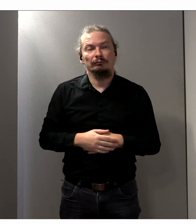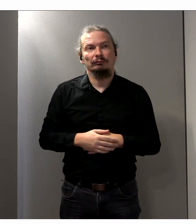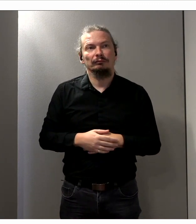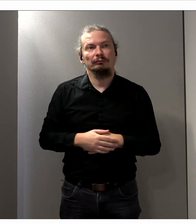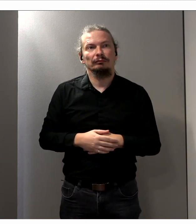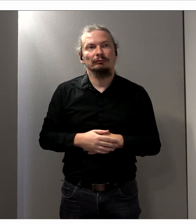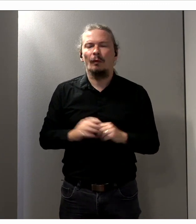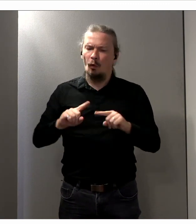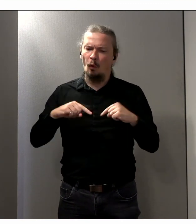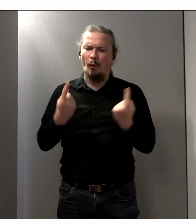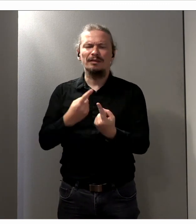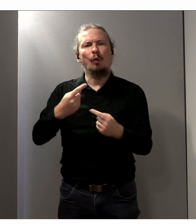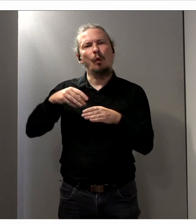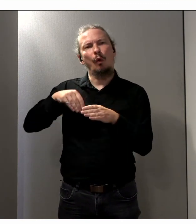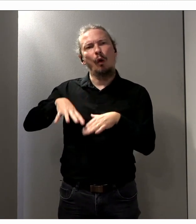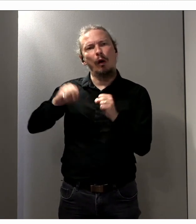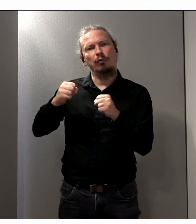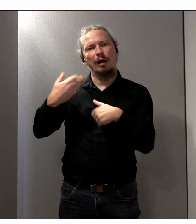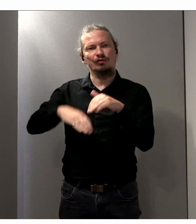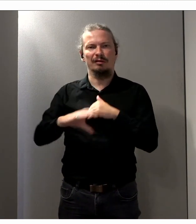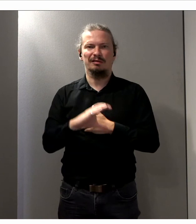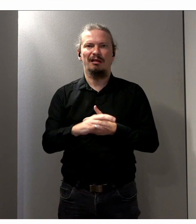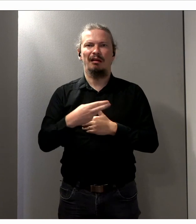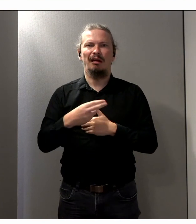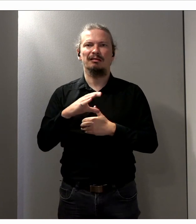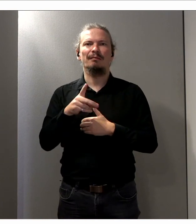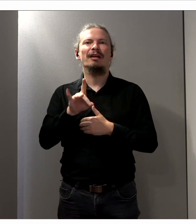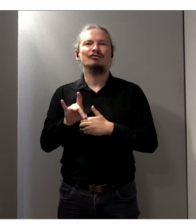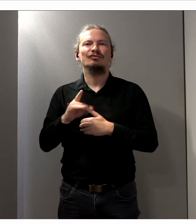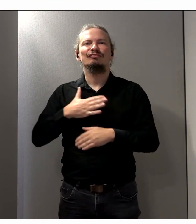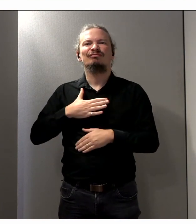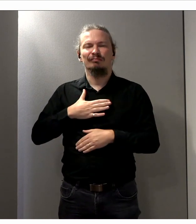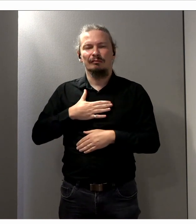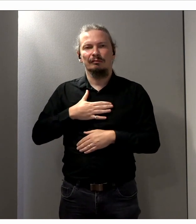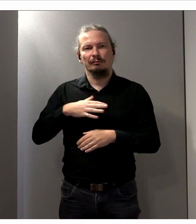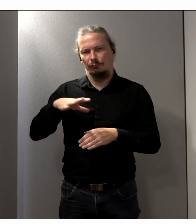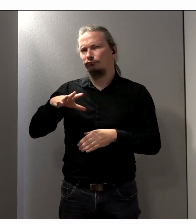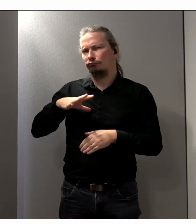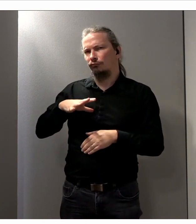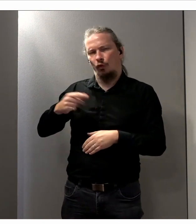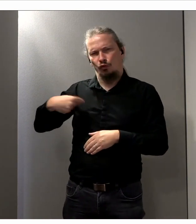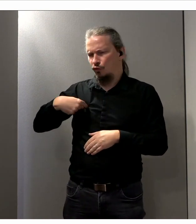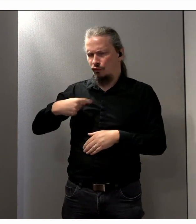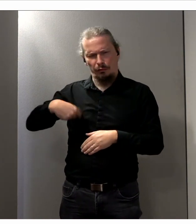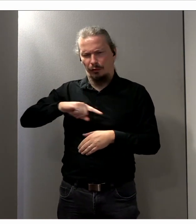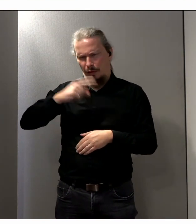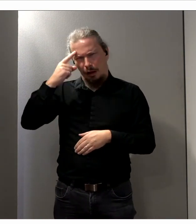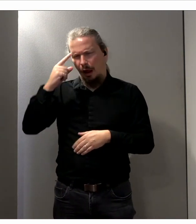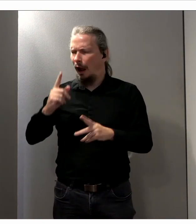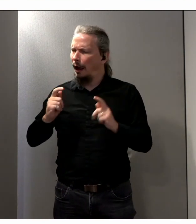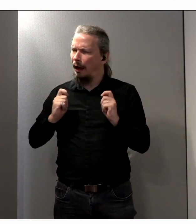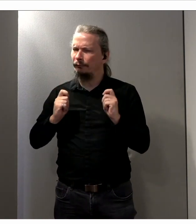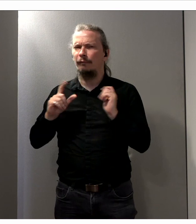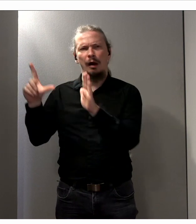la commission emploi du CNCPH, on est largement garant, enfin on tient les